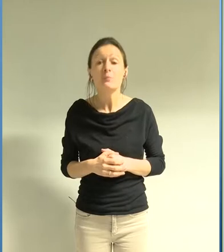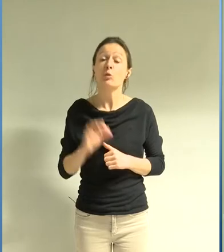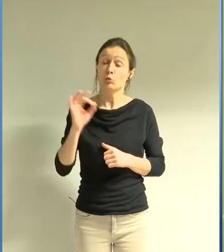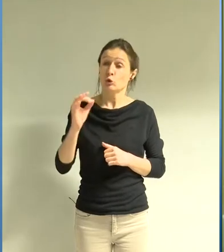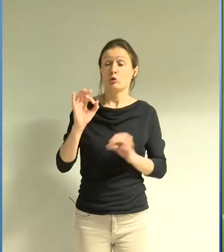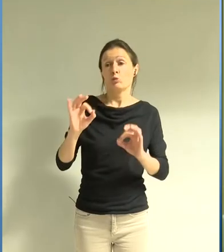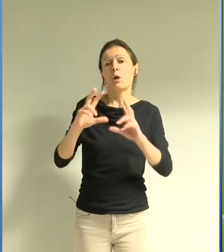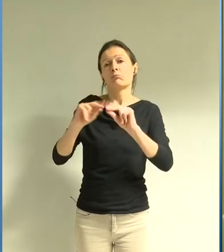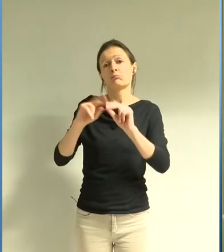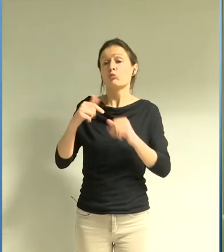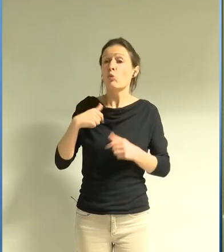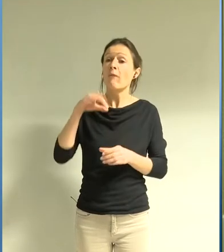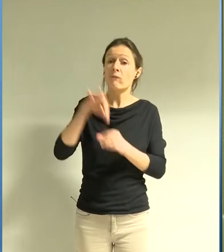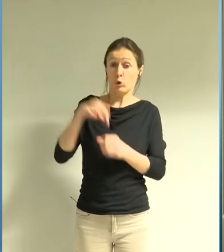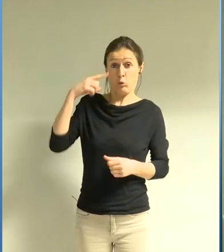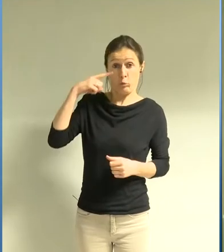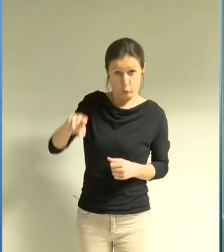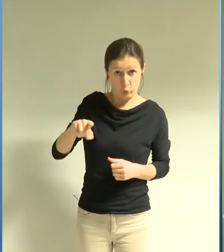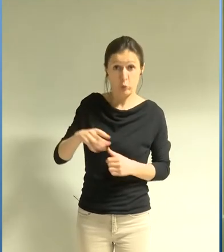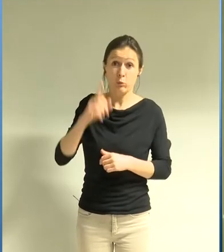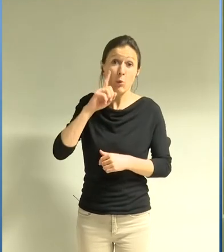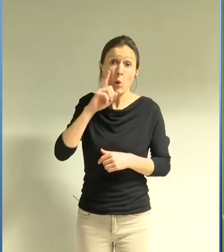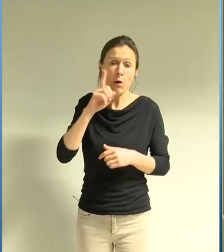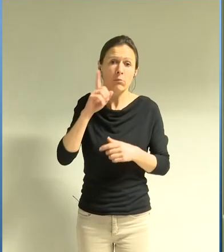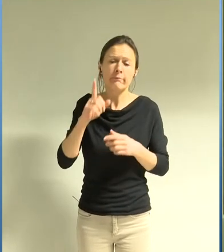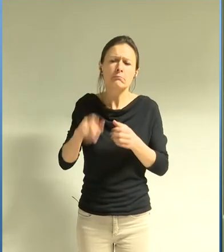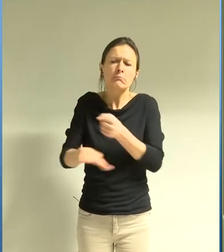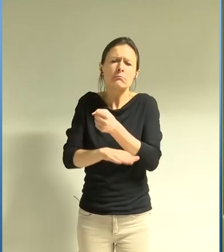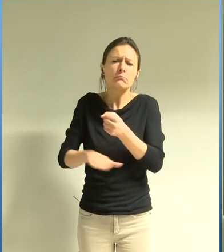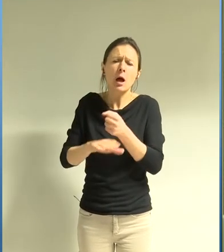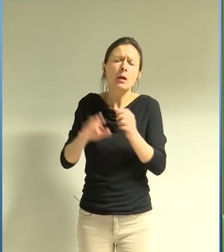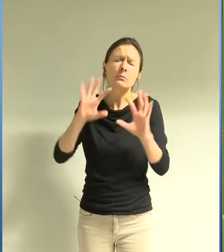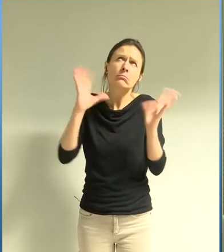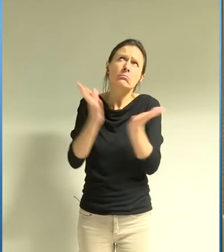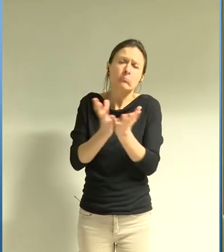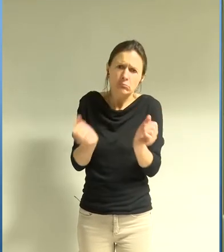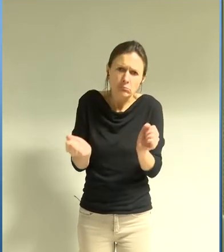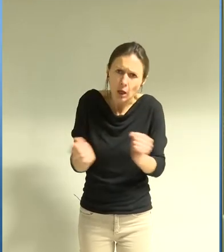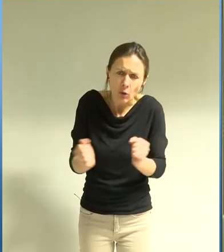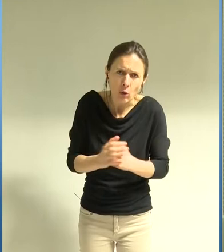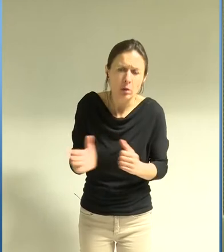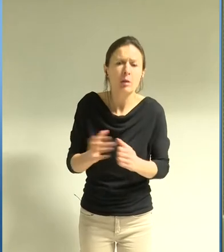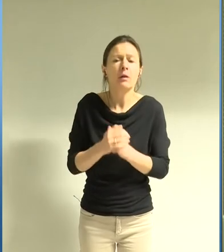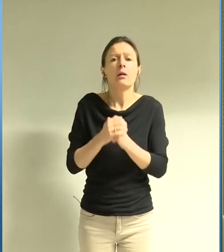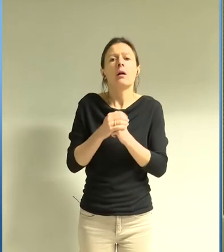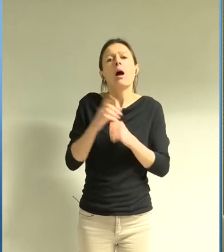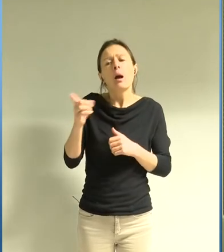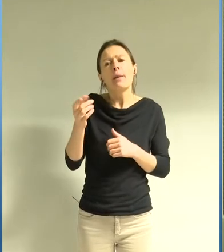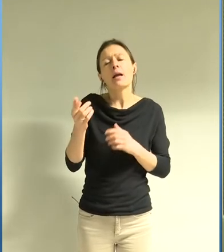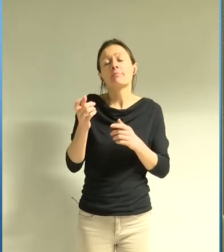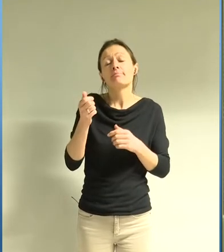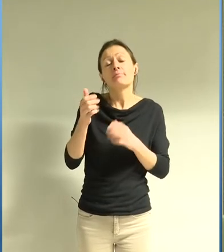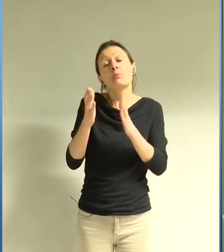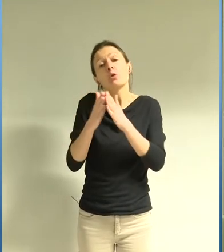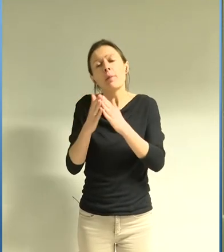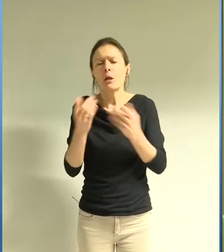nous ont voté pour ce voeu car sur le fond sommes entièrement d'accord en août ont effectivement que la plupart de ce qui est demandé est déjà pris en compte par le gouvernement